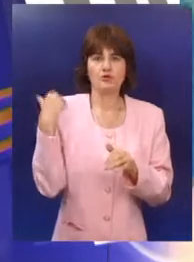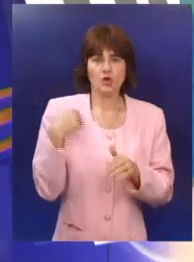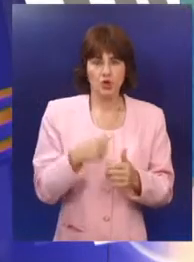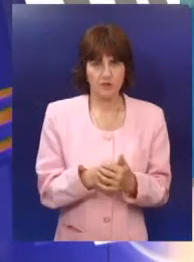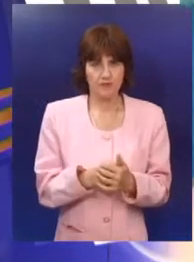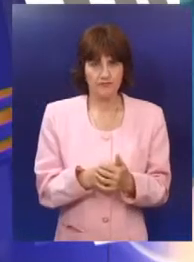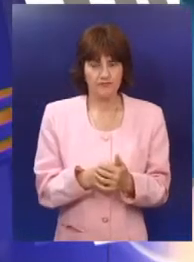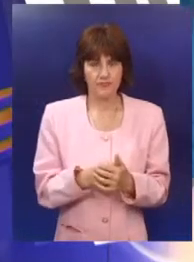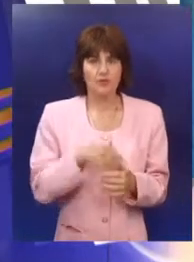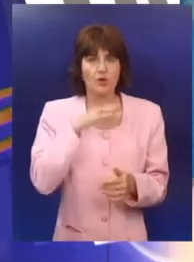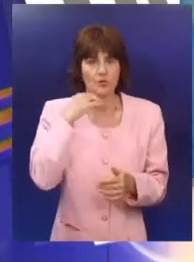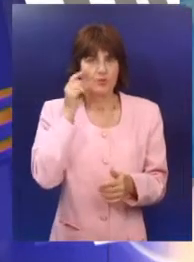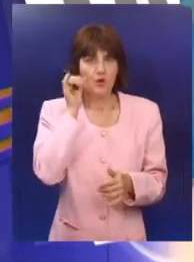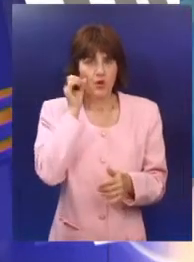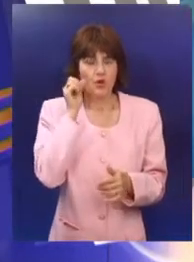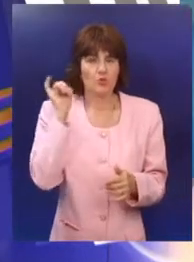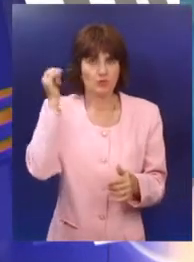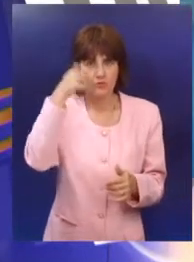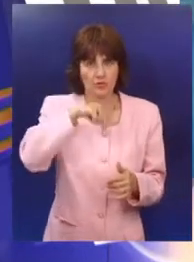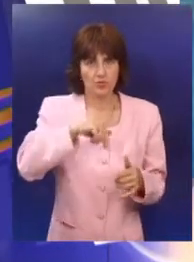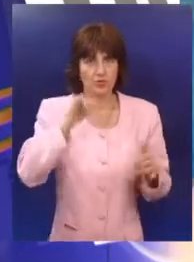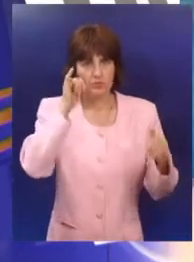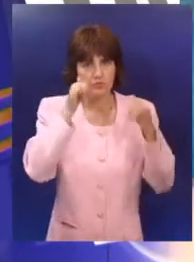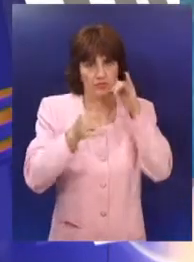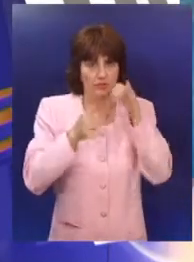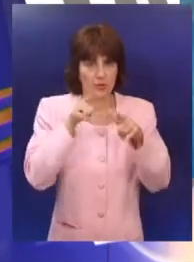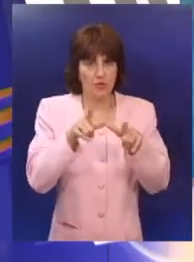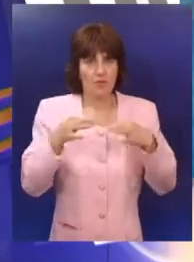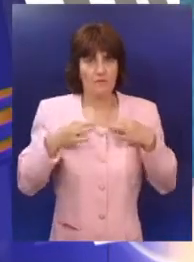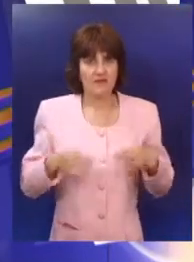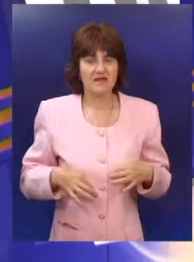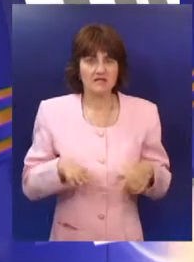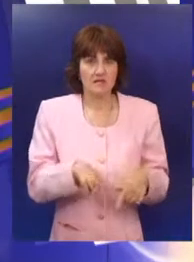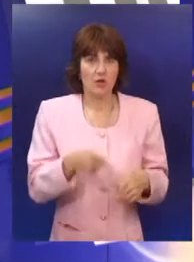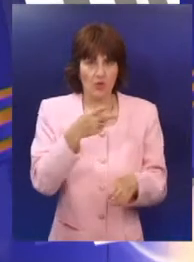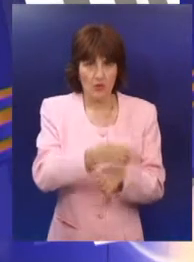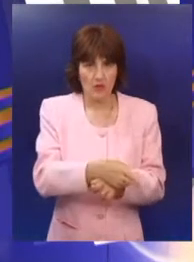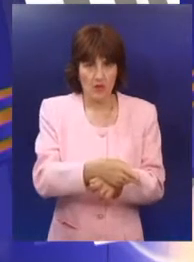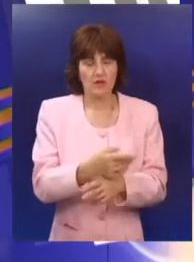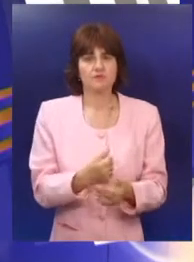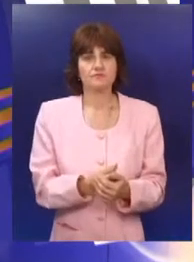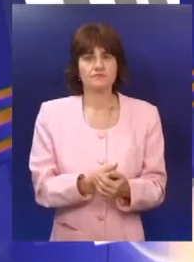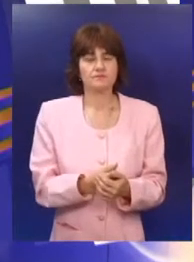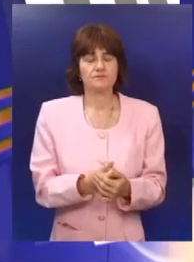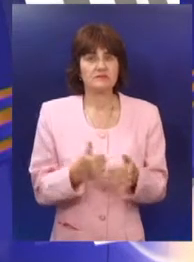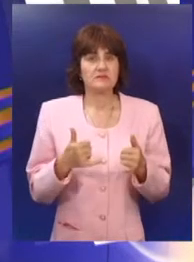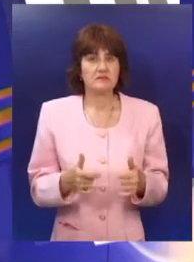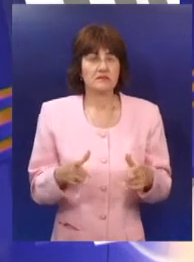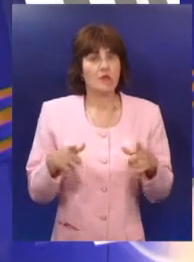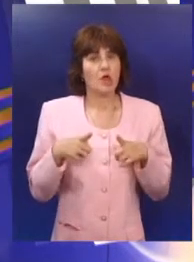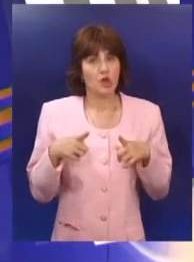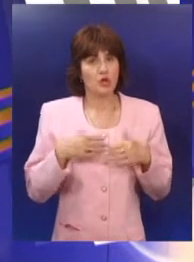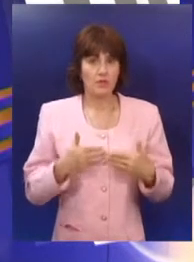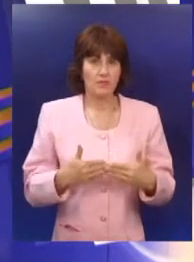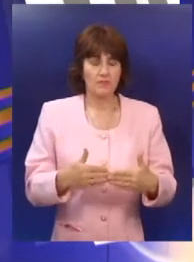Veliki broj turista iz centralne Srbije i inostranstva odseda u Prezidentu. Očekujemo sada da početkom